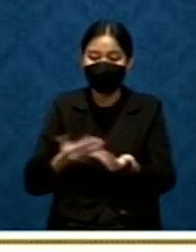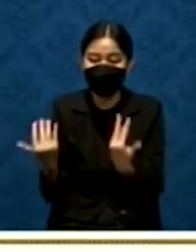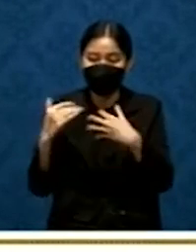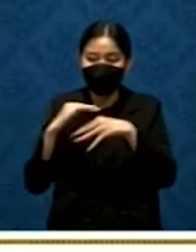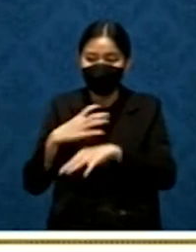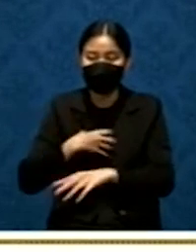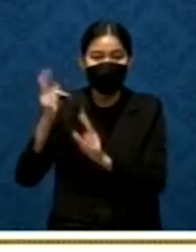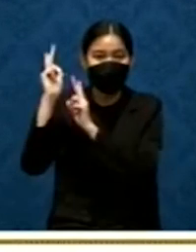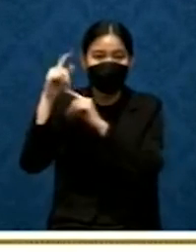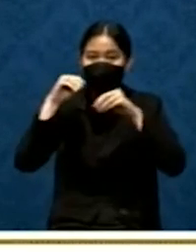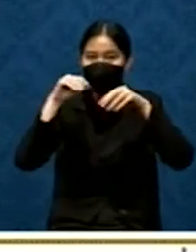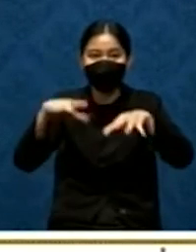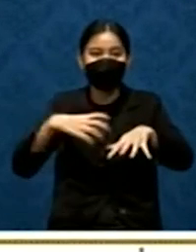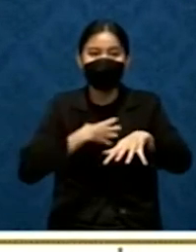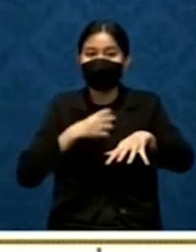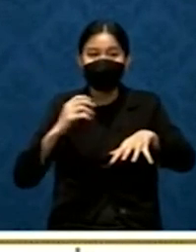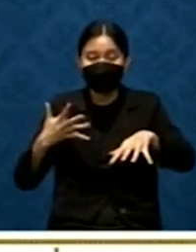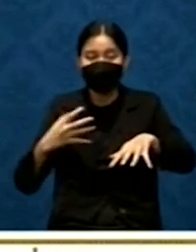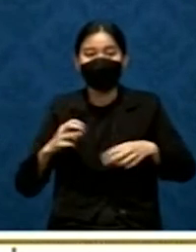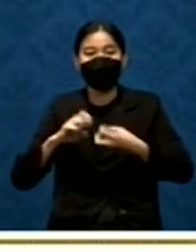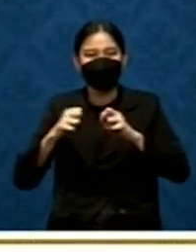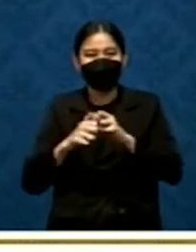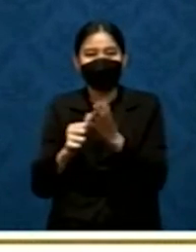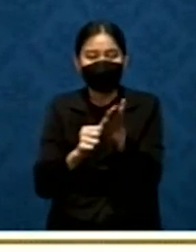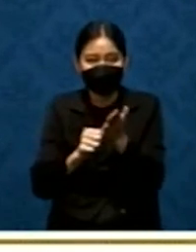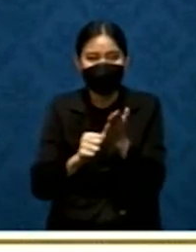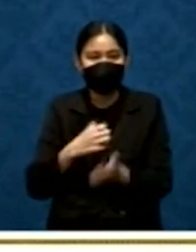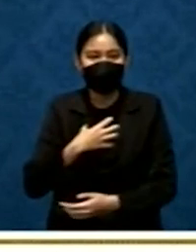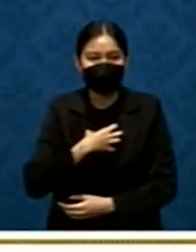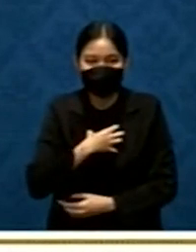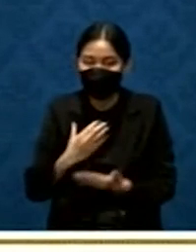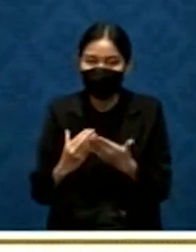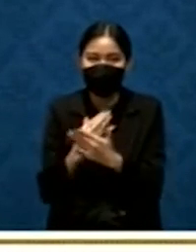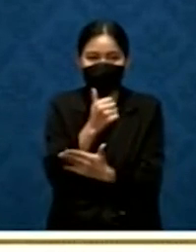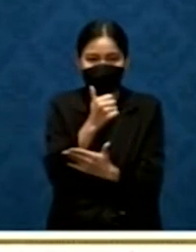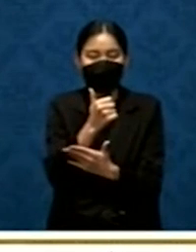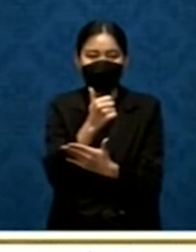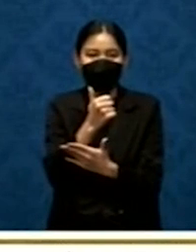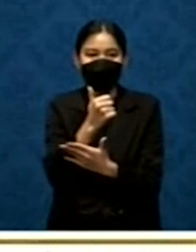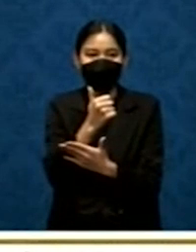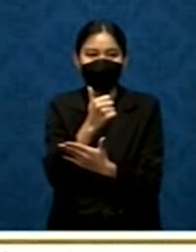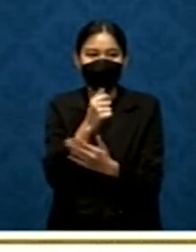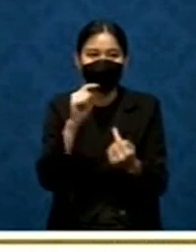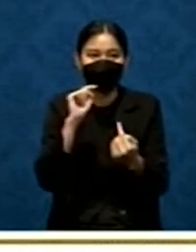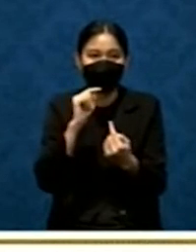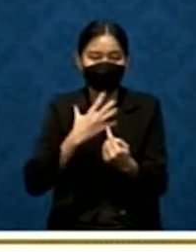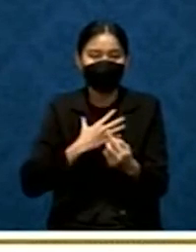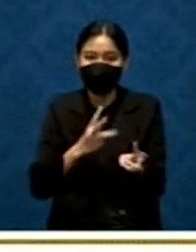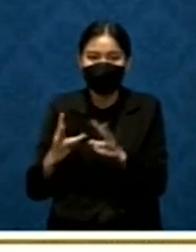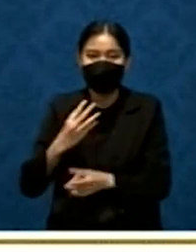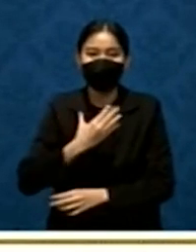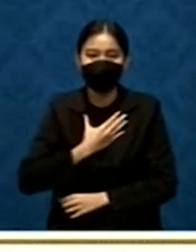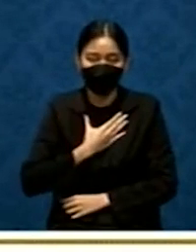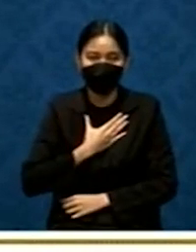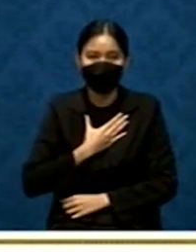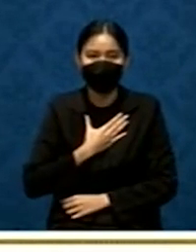ไม่ต้องการให้เป็นข่าวเพราะผมต้องการแก้ปัญหาให้สำฤทธิ์ผลในทิศทางแนวทางของผม